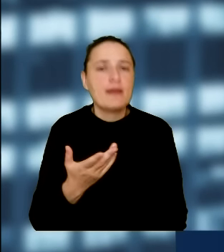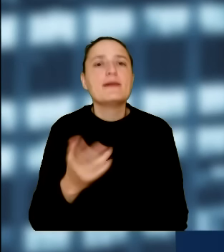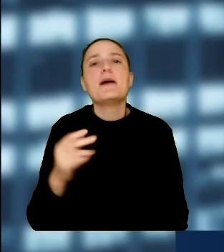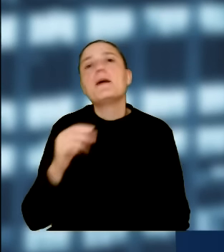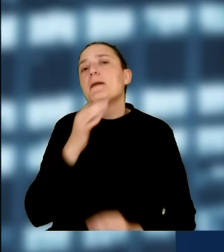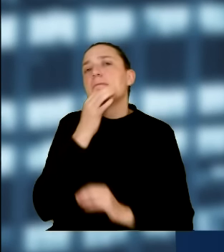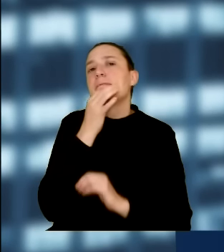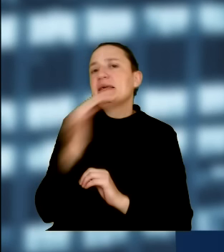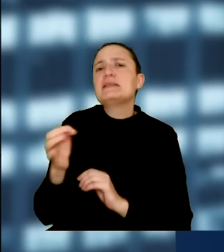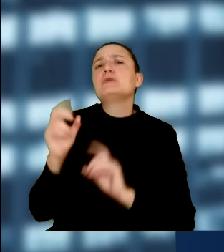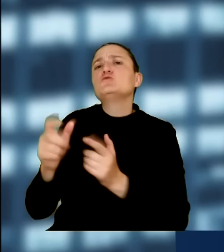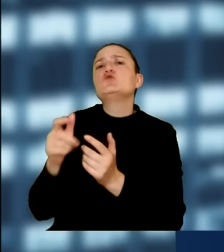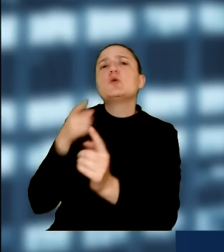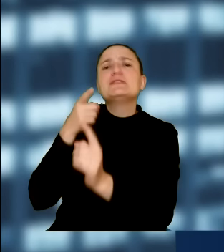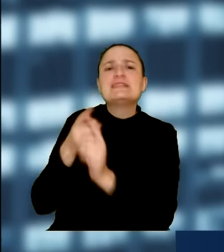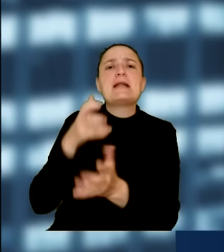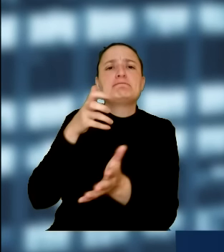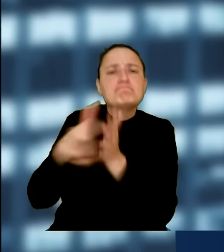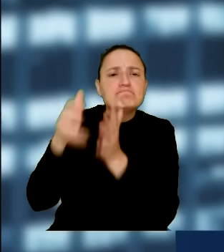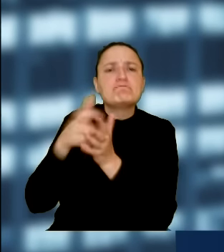co będą przeznaczone te miliardy,